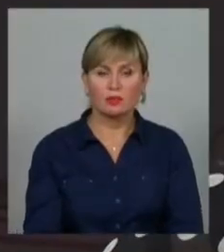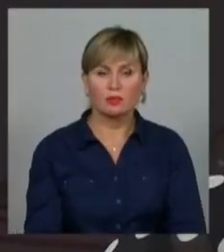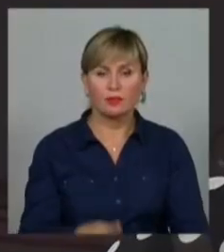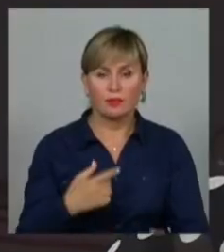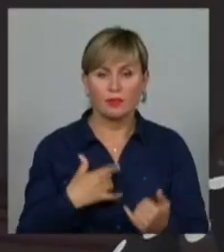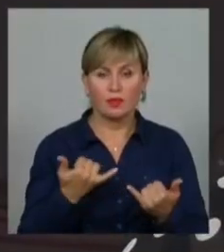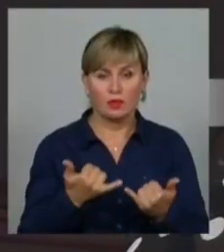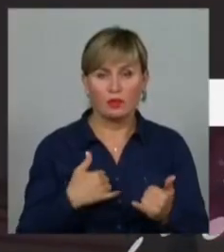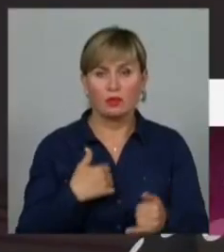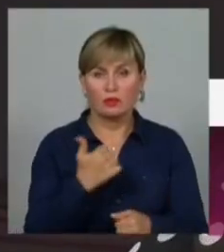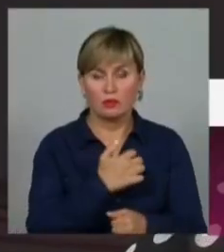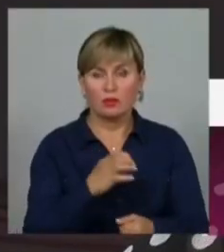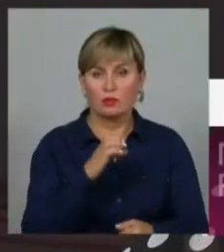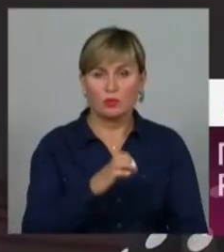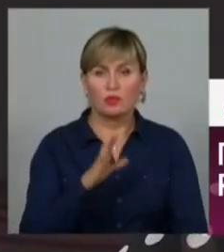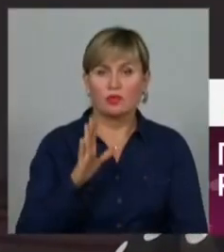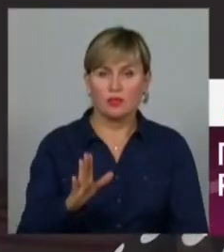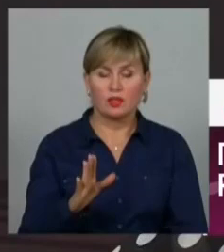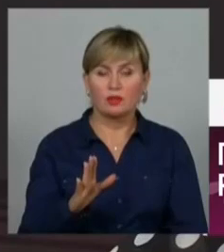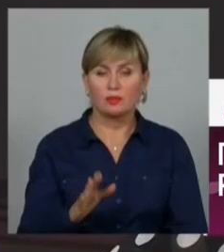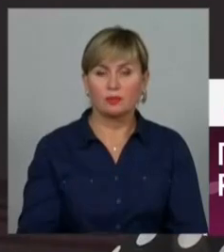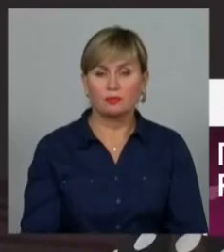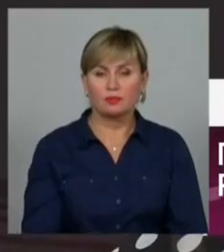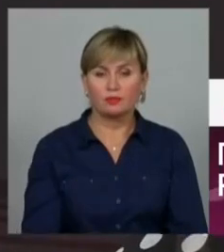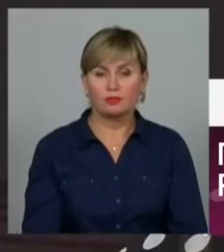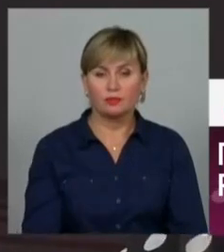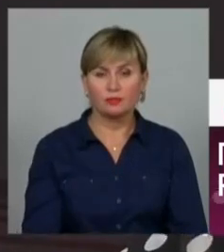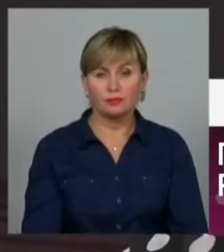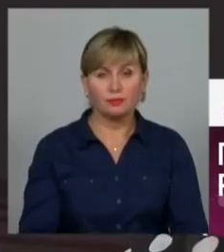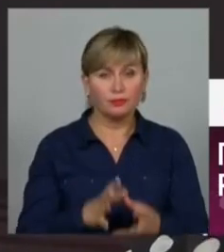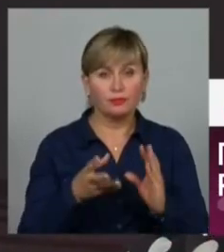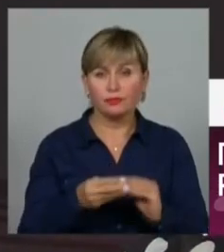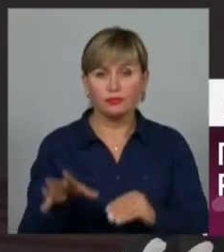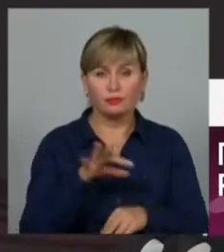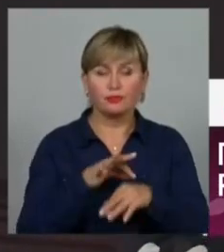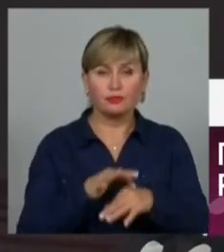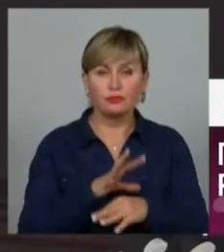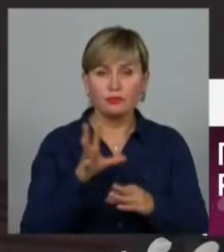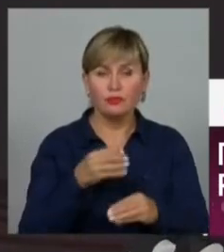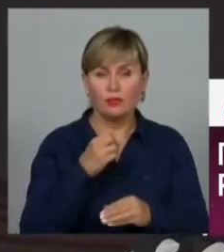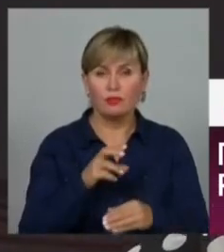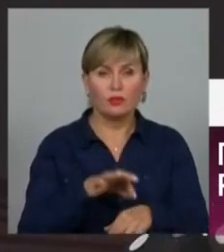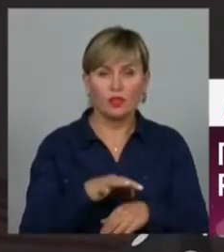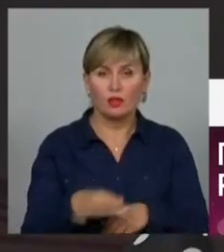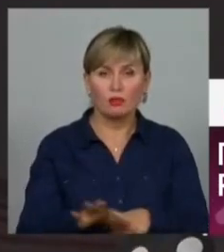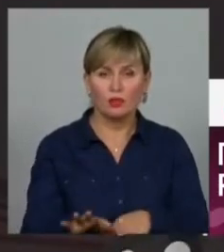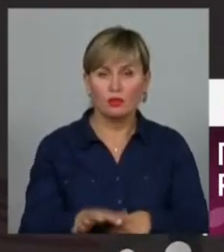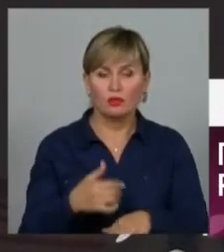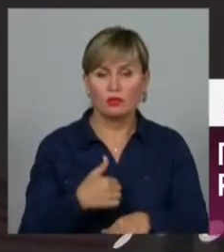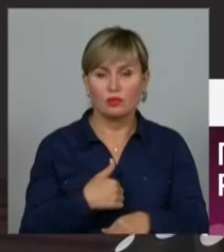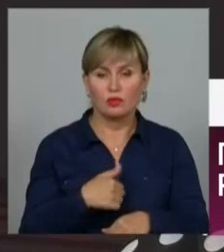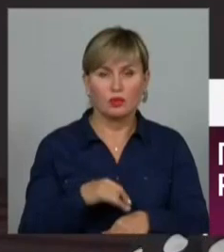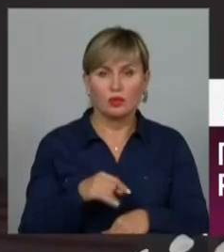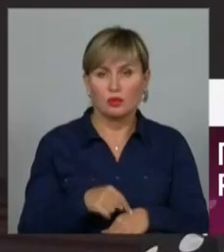получила вакцинацию «Спутник В». Вообще все прошло очень хорошо, безболезненно. Я практически, может быть, даже и